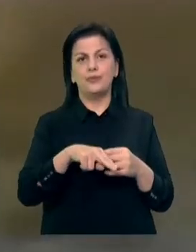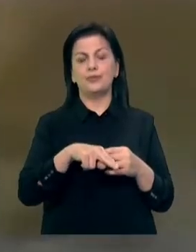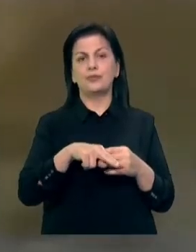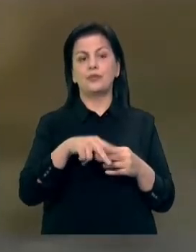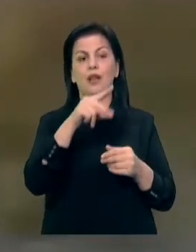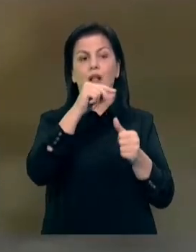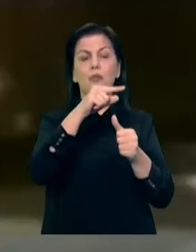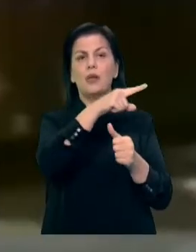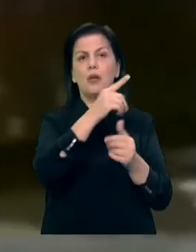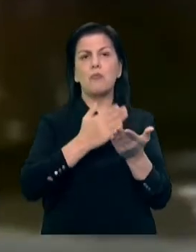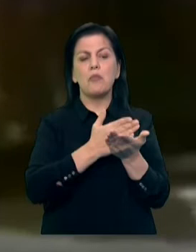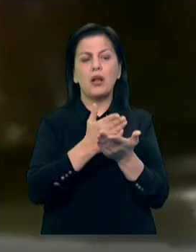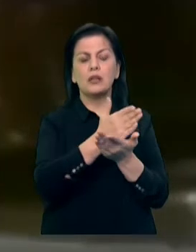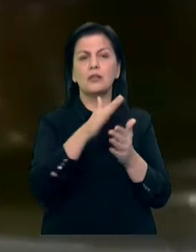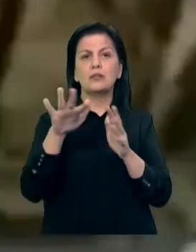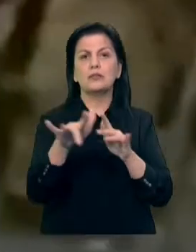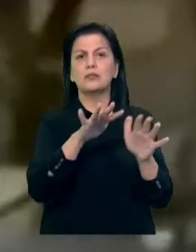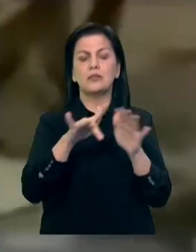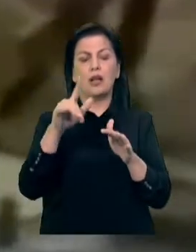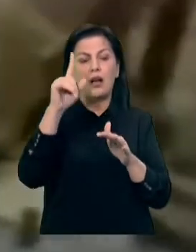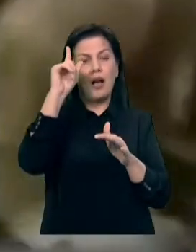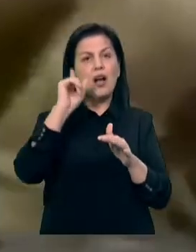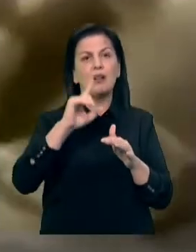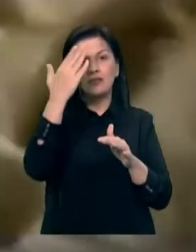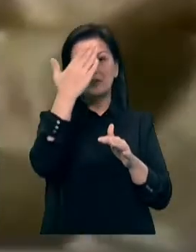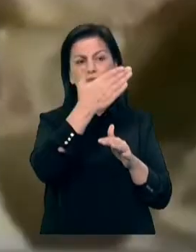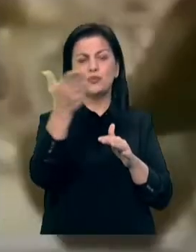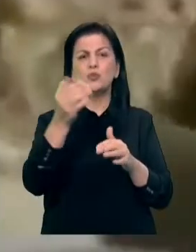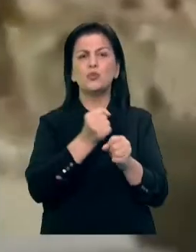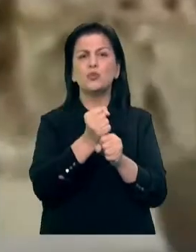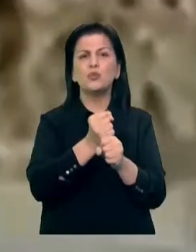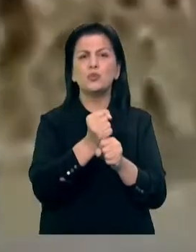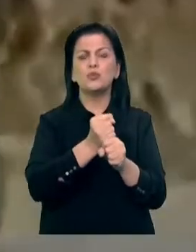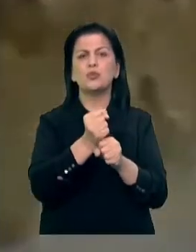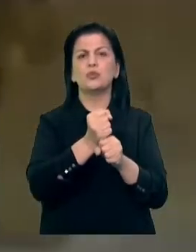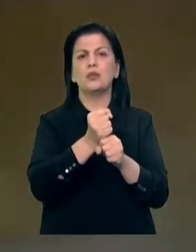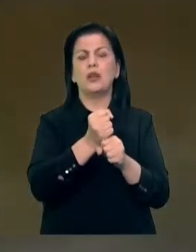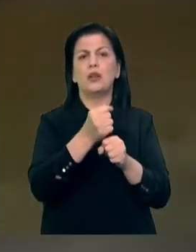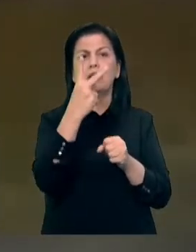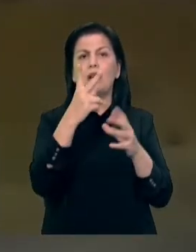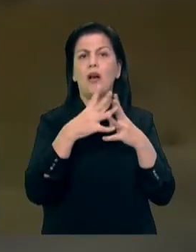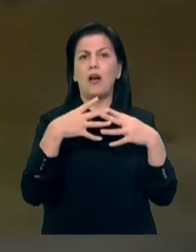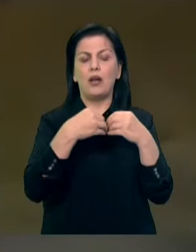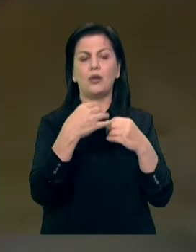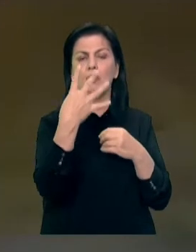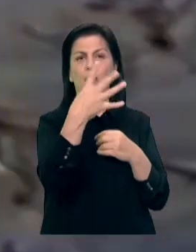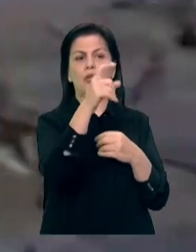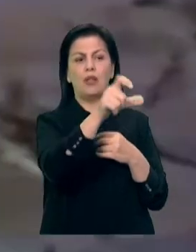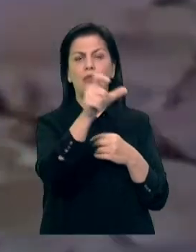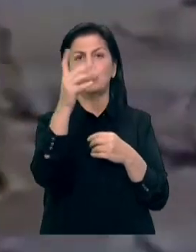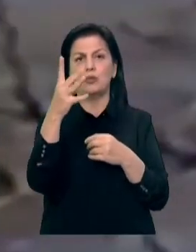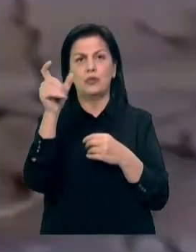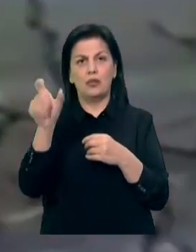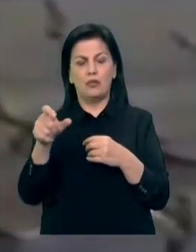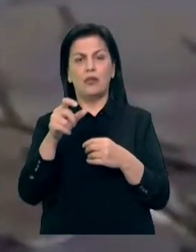həyata keçirdiyi soyqırımı cinayəti nəticəsində Qaradağlı kəndində 2 ailənin hər birindən 4 nəfər qətlə getirilib, 43